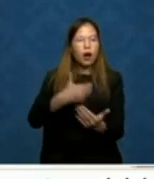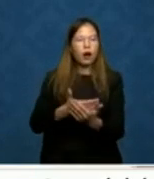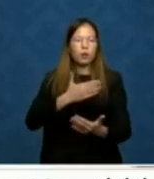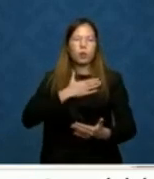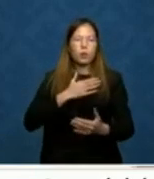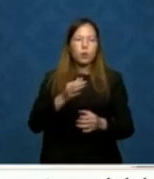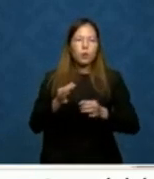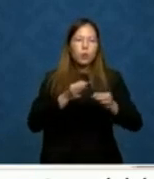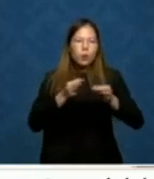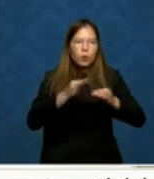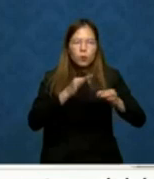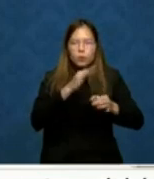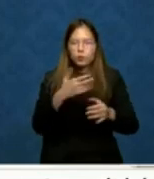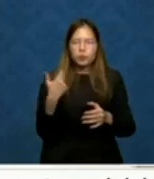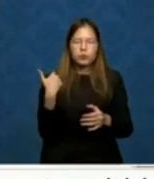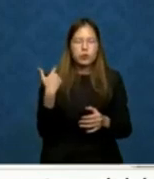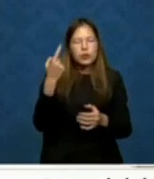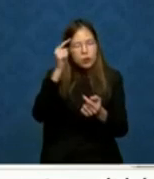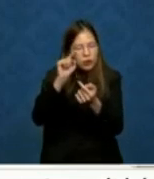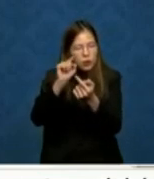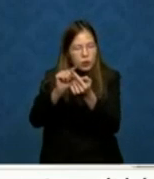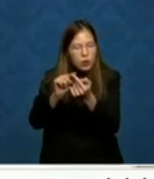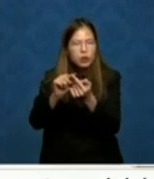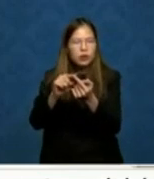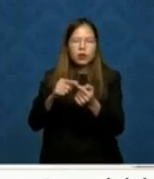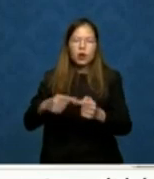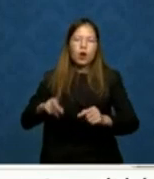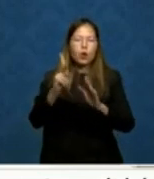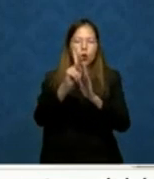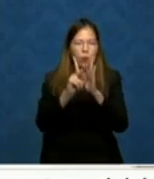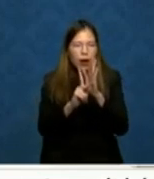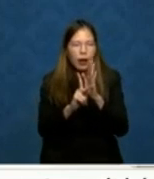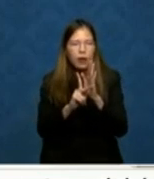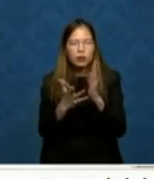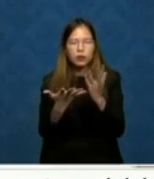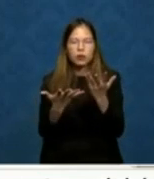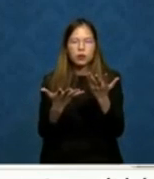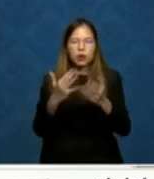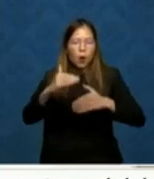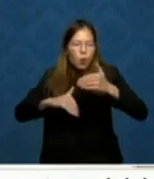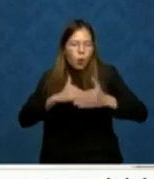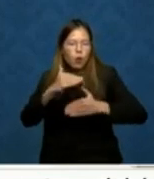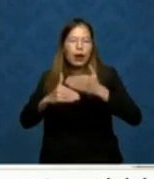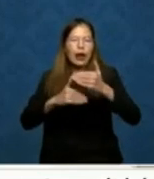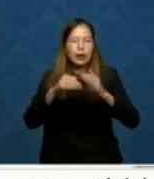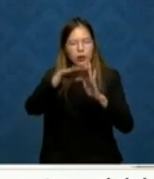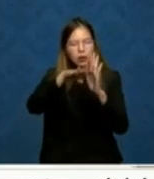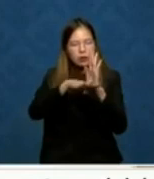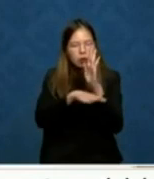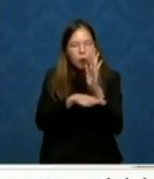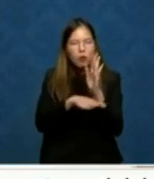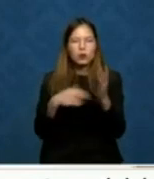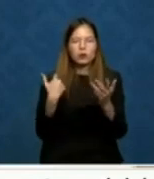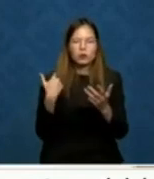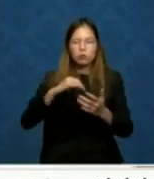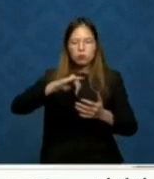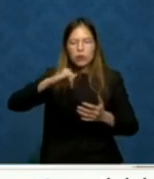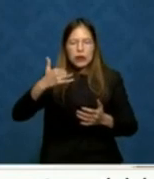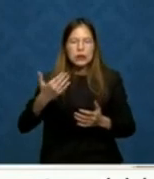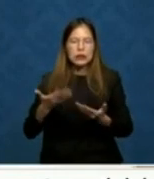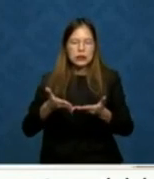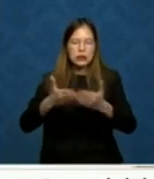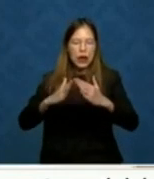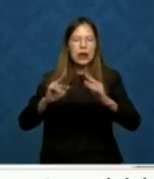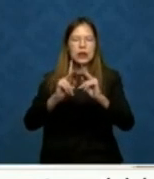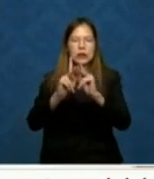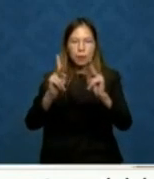คิดว่าไม่ว่าจะเป็นเรื่องทัศนคติไม่ว่าจะเป็นเรื่องกฎหมายไม่ว่าจะเป็นเรื่องกระบวนการนั้นเนี่ยไหนๆหากจะมีการตั้งกรรมธิการที่จะ